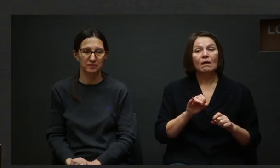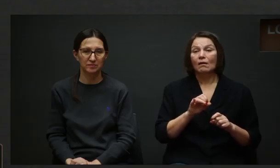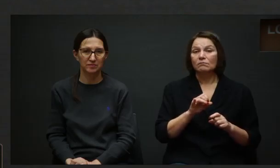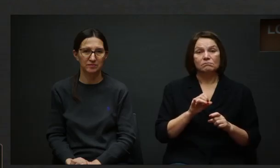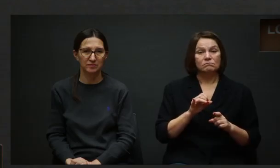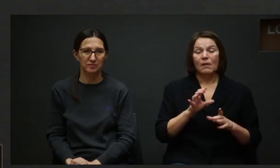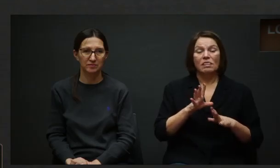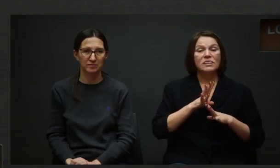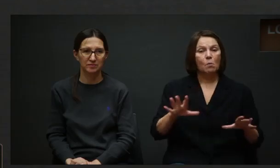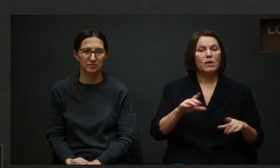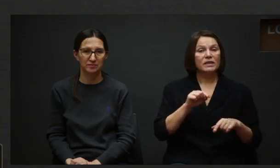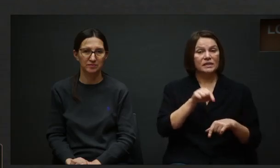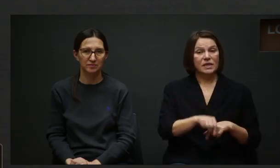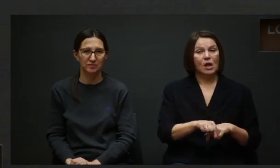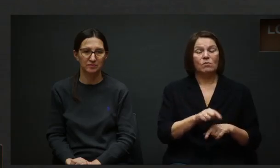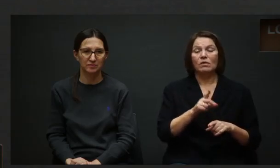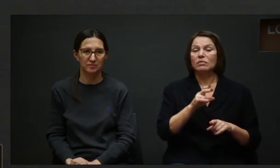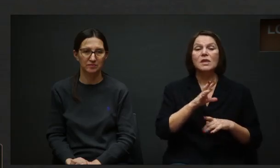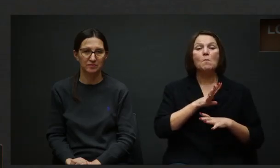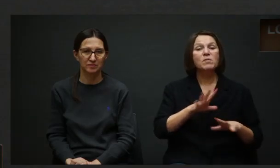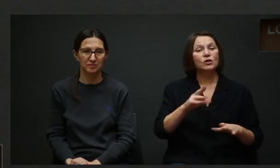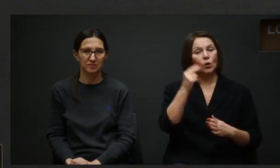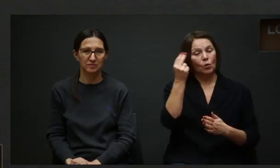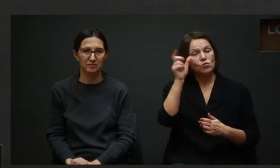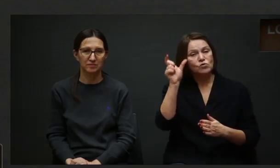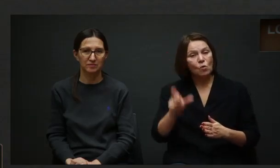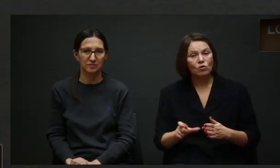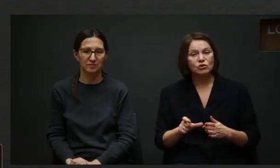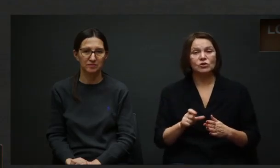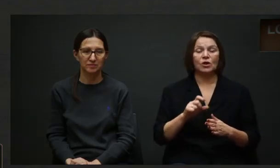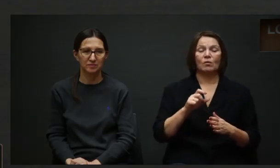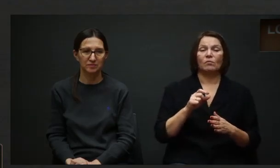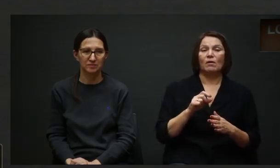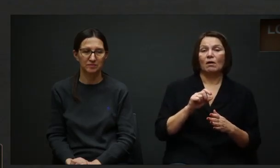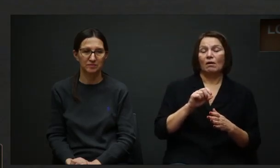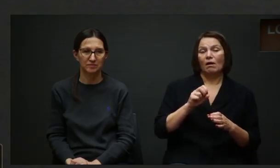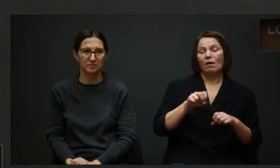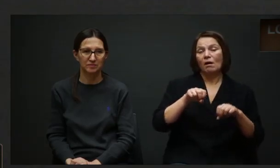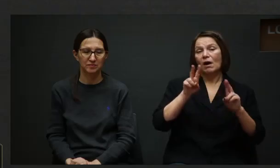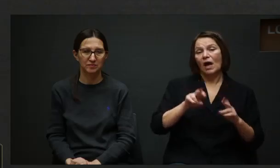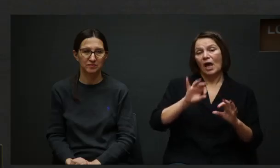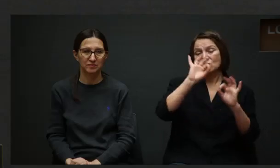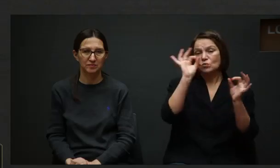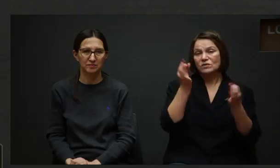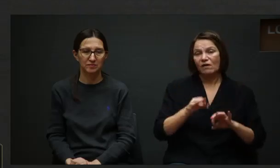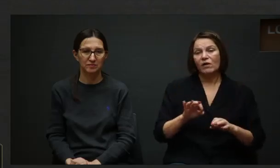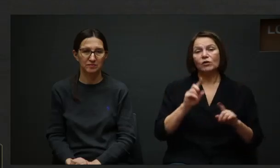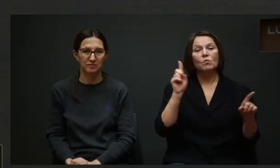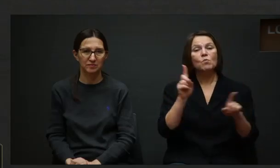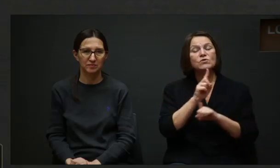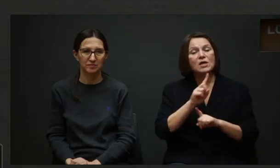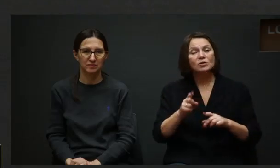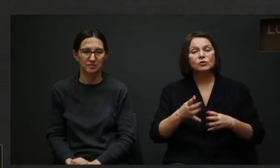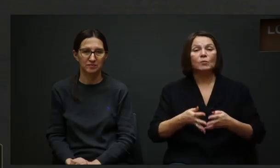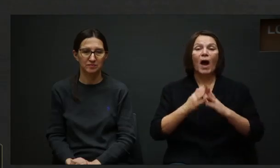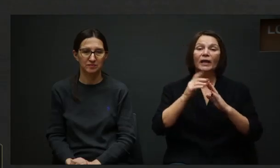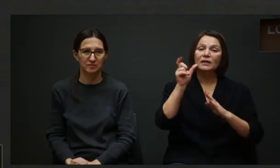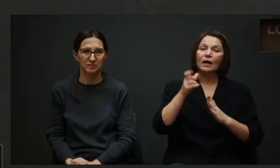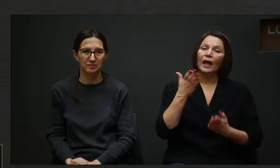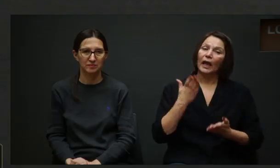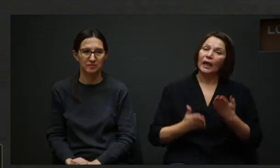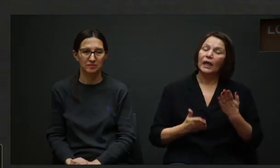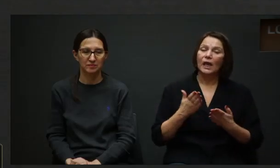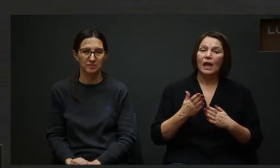тем, кем вы стали? Не стать художником, не стать искусствоведом, не стать музейщиком, не стать архитектором? Или